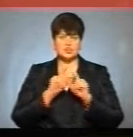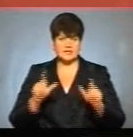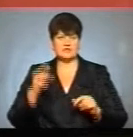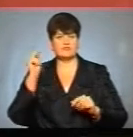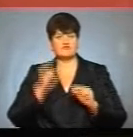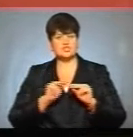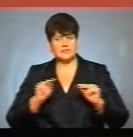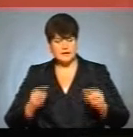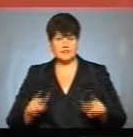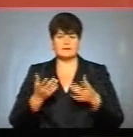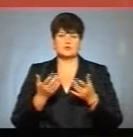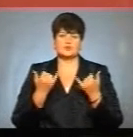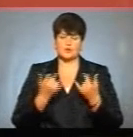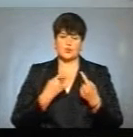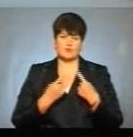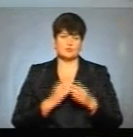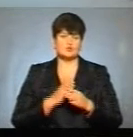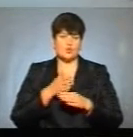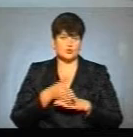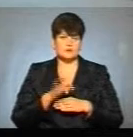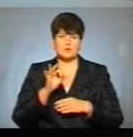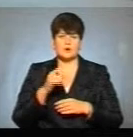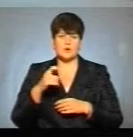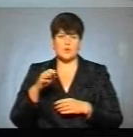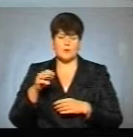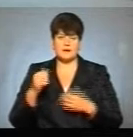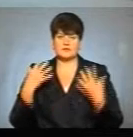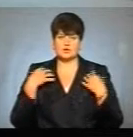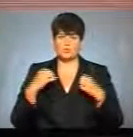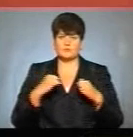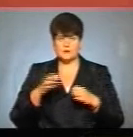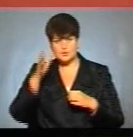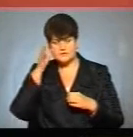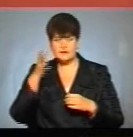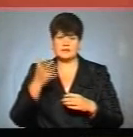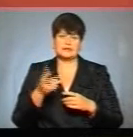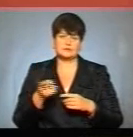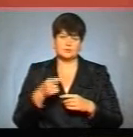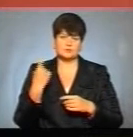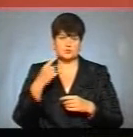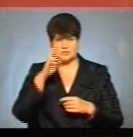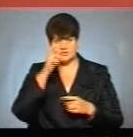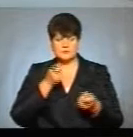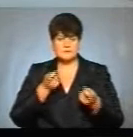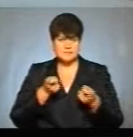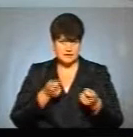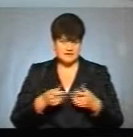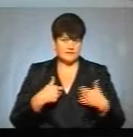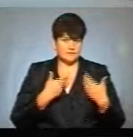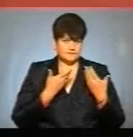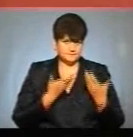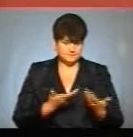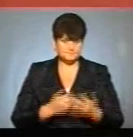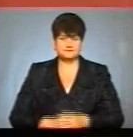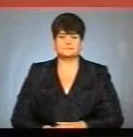Про це сьогодні говоримо із нашою гостею, а це Ольга Хома, начальниця управління освіти та науки Тернопільської облдержадміністрації. Я вас вітаю.